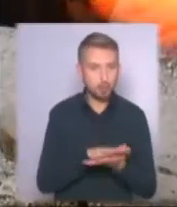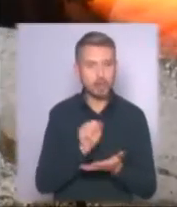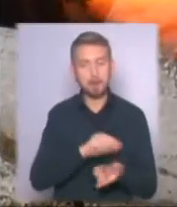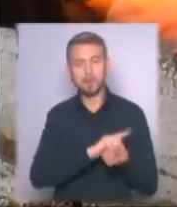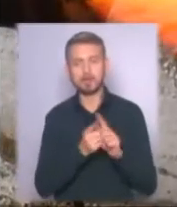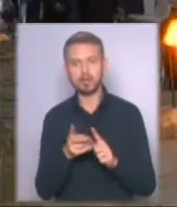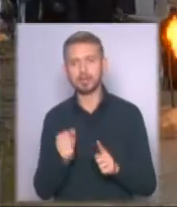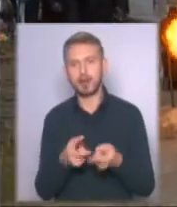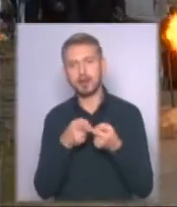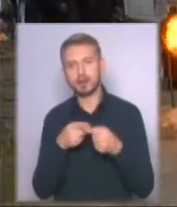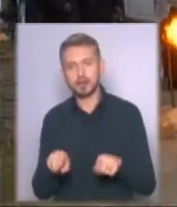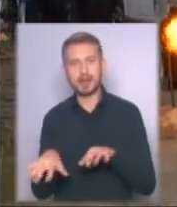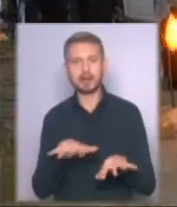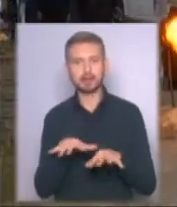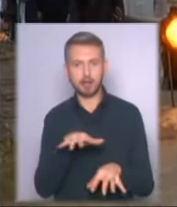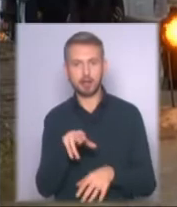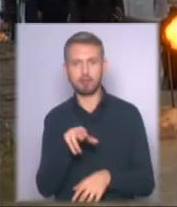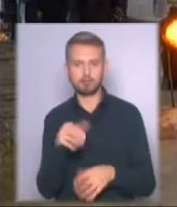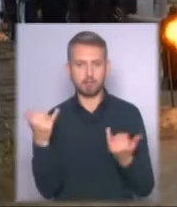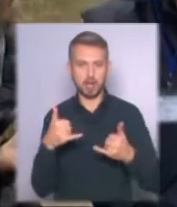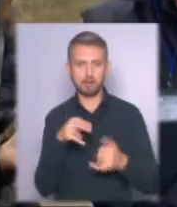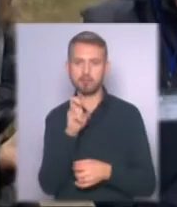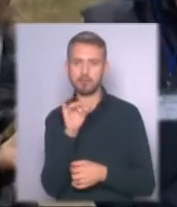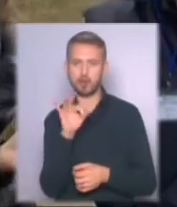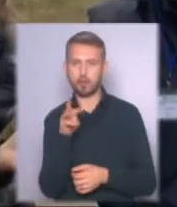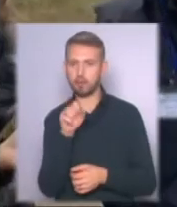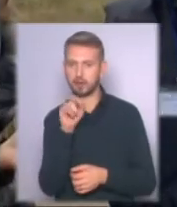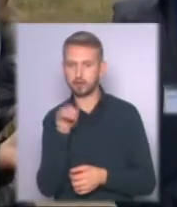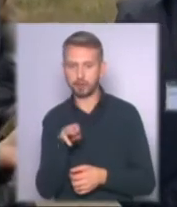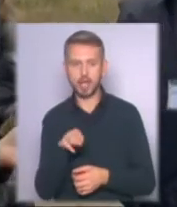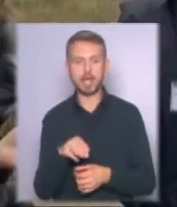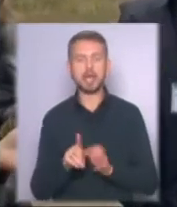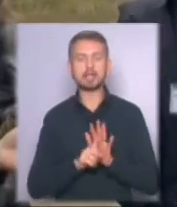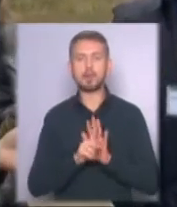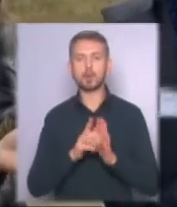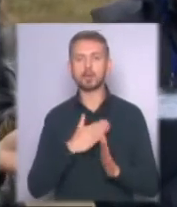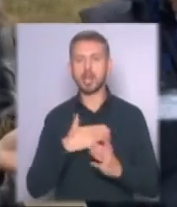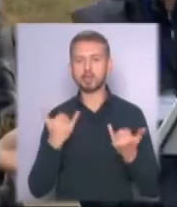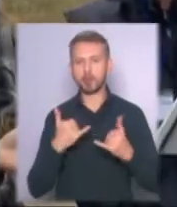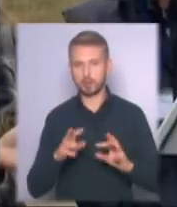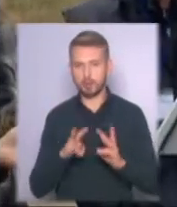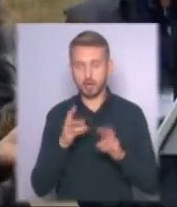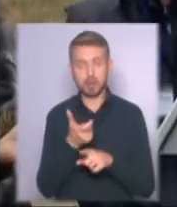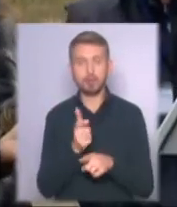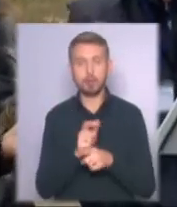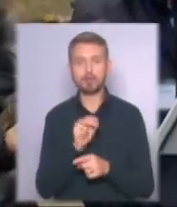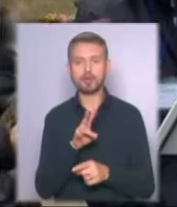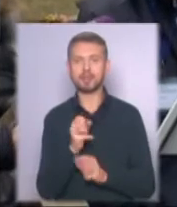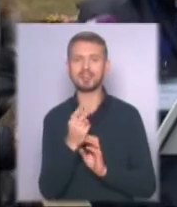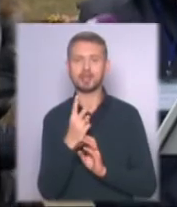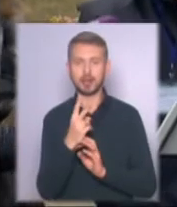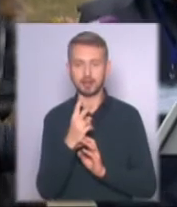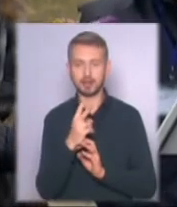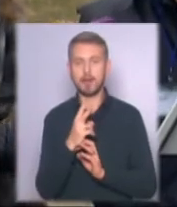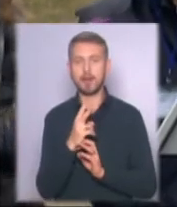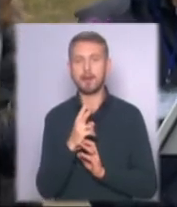на альтернативне рідке паливо – біомазут. Температура нашого топлива горіння більше, ніж на 12% температура факела вище,